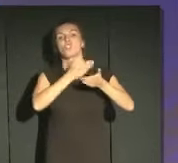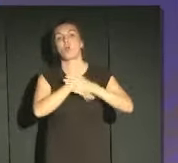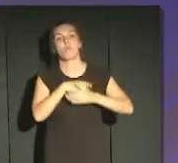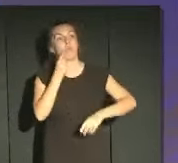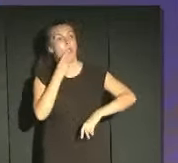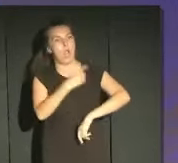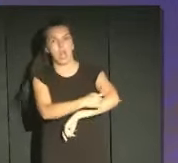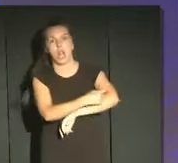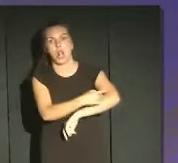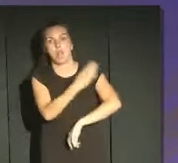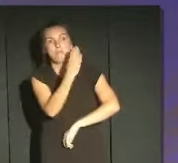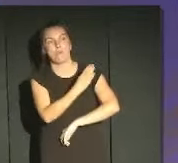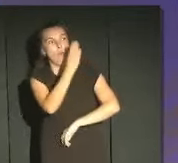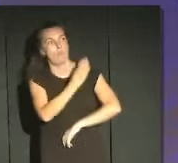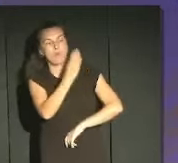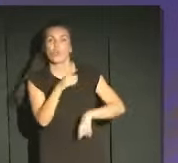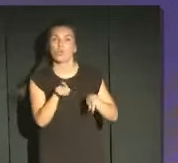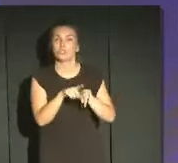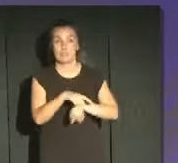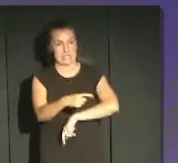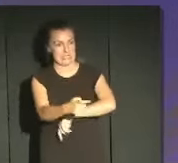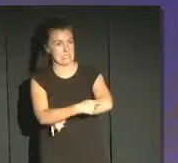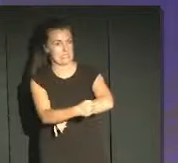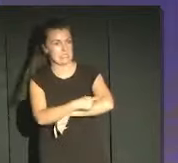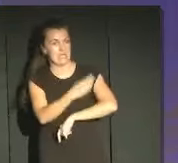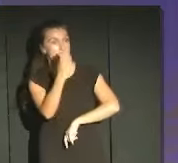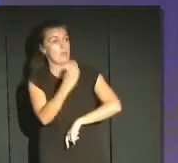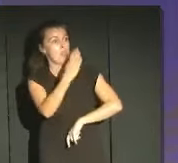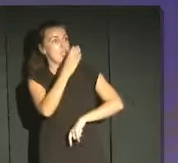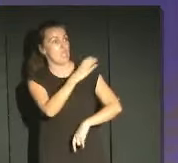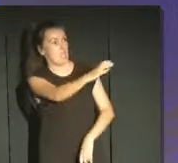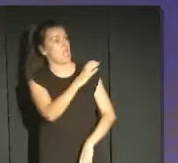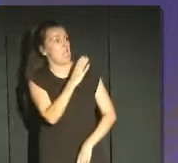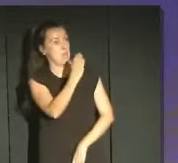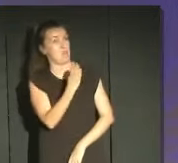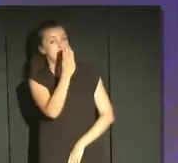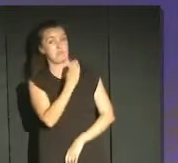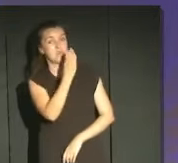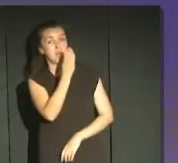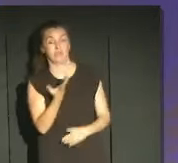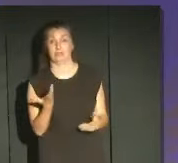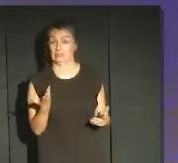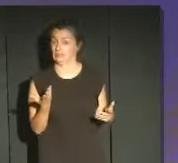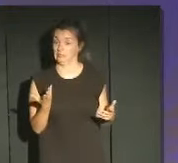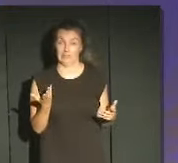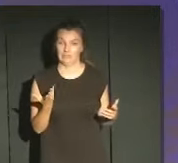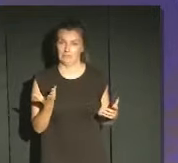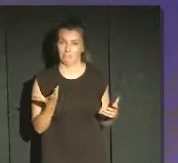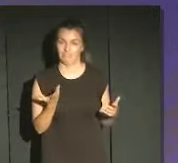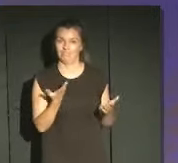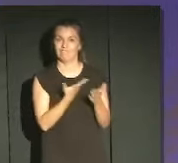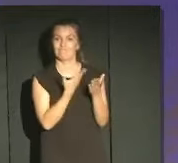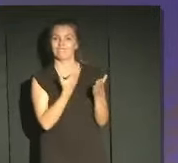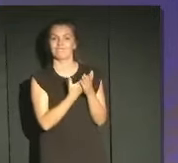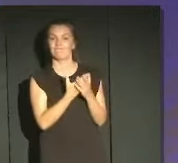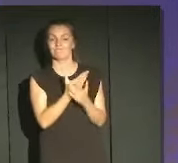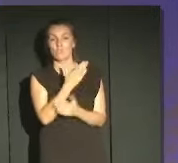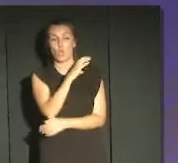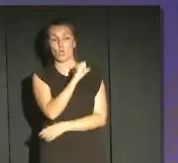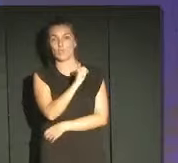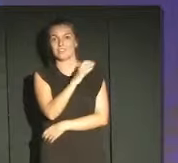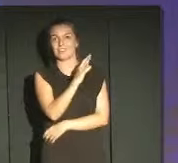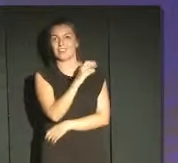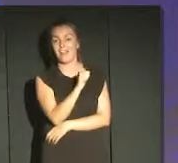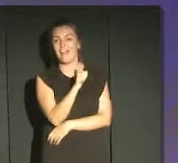échange ils ont besoin c'est un peu comme des drogués ils ont besoin de leur dose régulière et donc sur le Costa Rica il y a un accord de libre